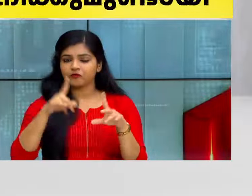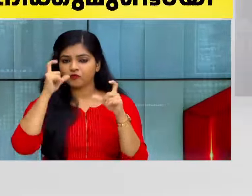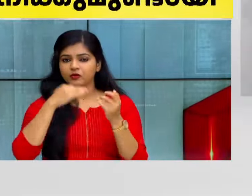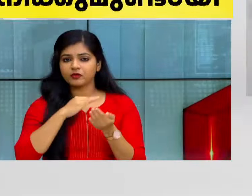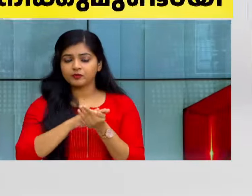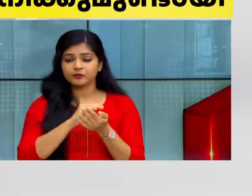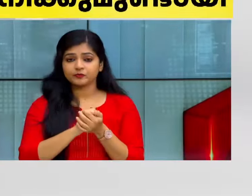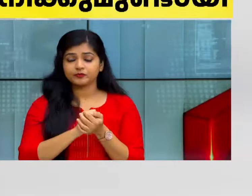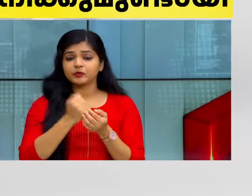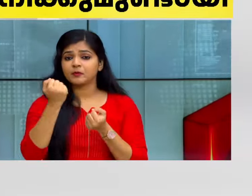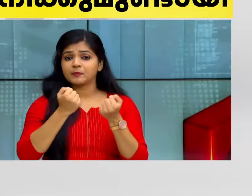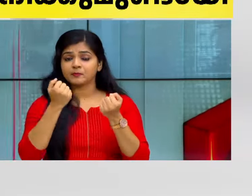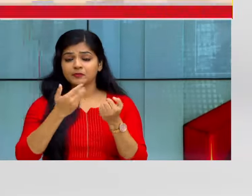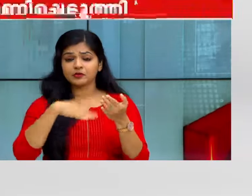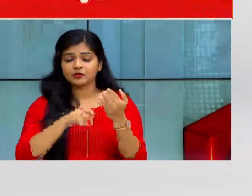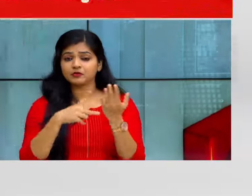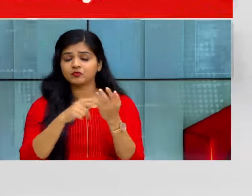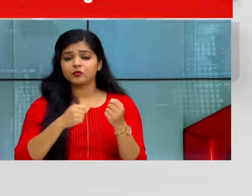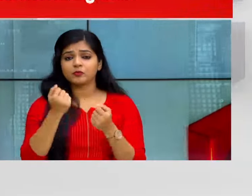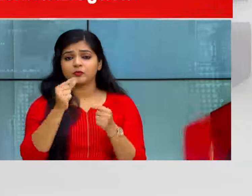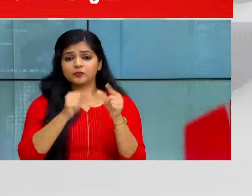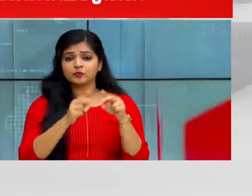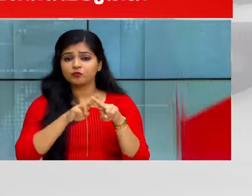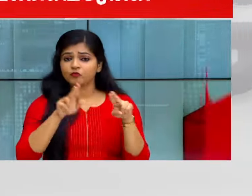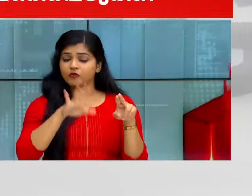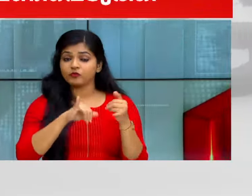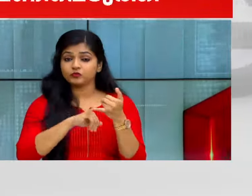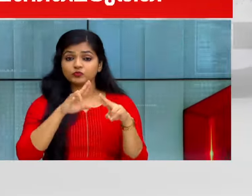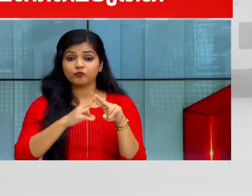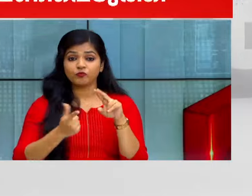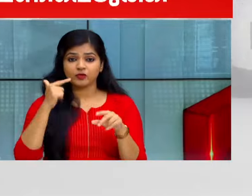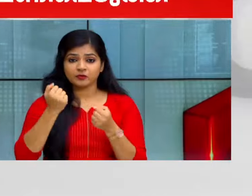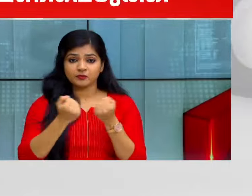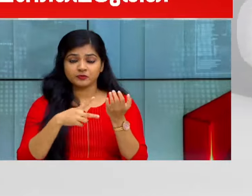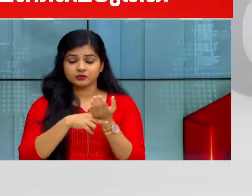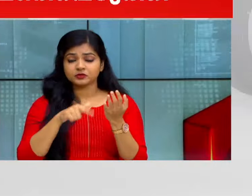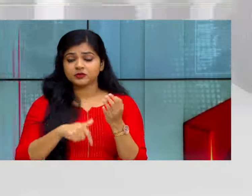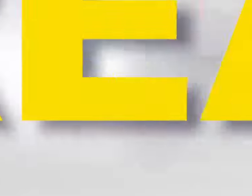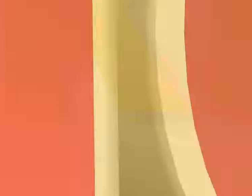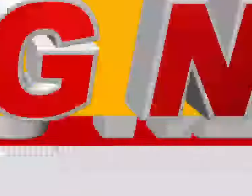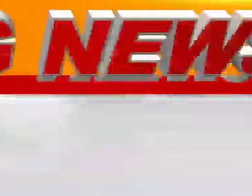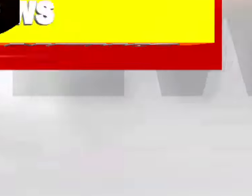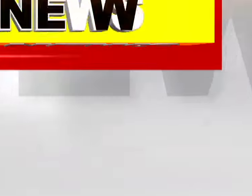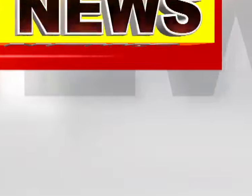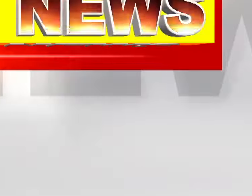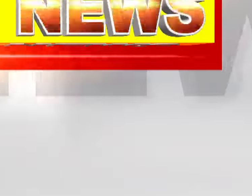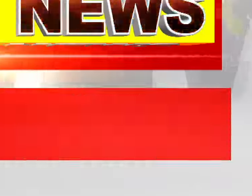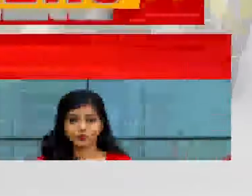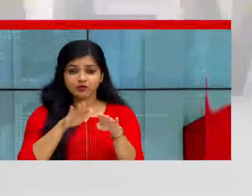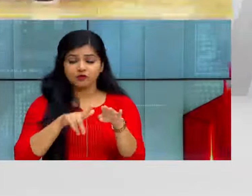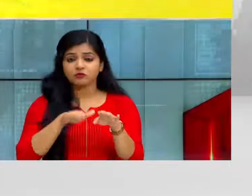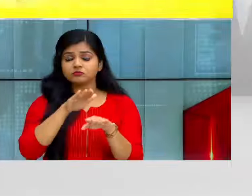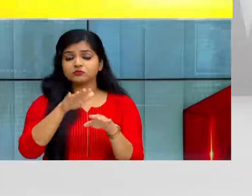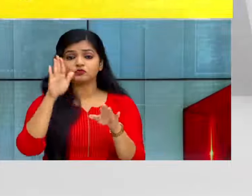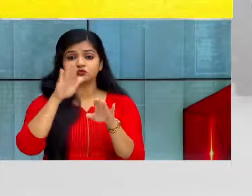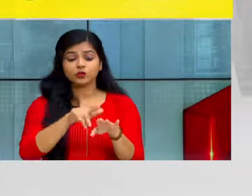എന്നിട്ട് അത്രയും യാത്രക്കാരായിട്ട് പോയിക്കൊണ്ടിരിക്കുന്ന ഒരു സൂപ്പർ ഫാസ്റ്റ് അത്രയും തിരക്കുള്ള ഒരു വഴിയിൽ സ്ലോ മൂവിങ് ആയതിന്റെ നടുവിൽ കൊണ്ടുപോയി നിർത്തിയിട്ട് നമ്മളെ ചീത്ത